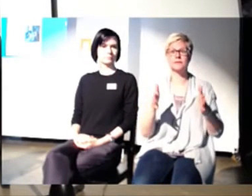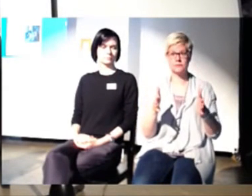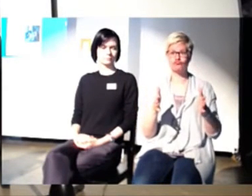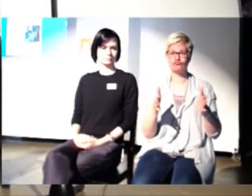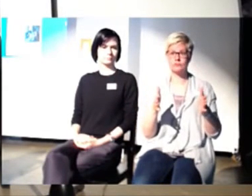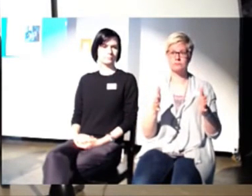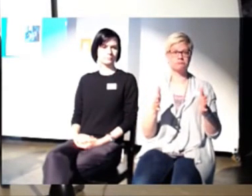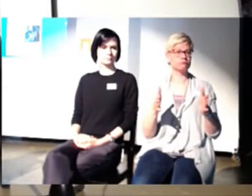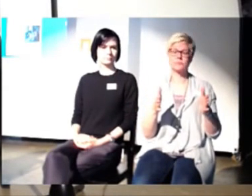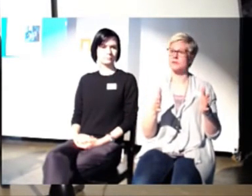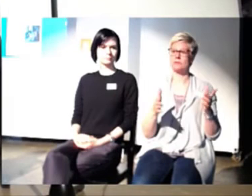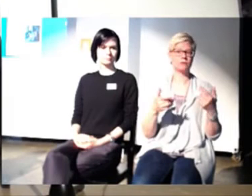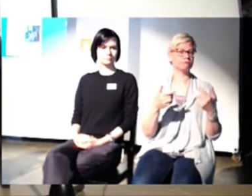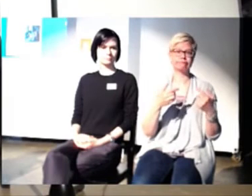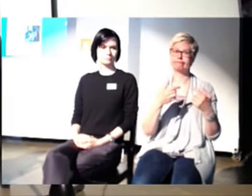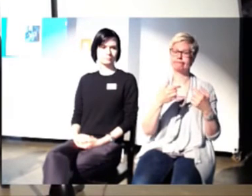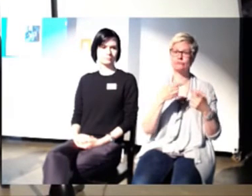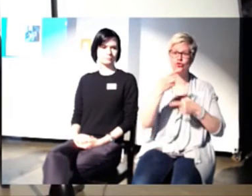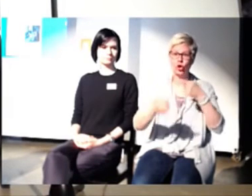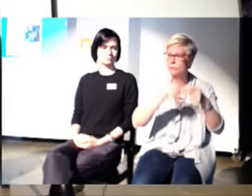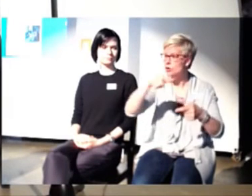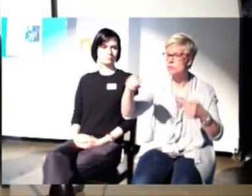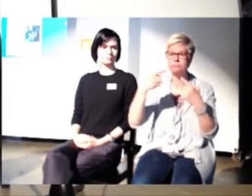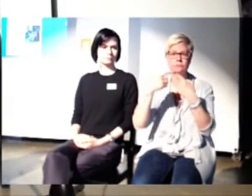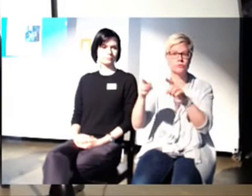erilaisia toimijoita. Tässä